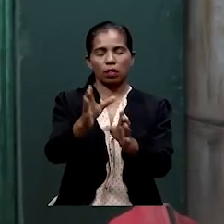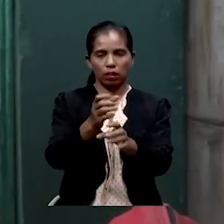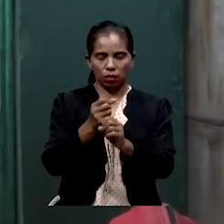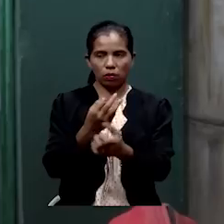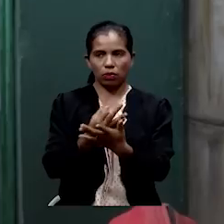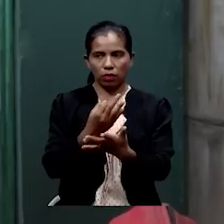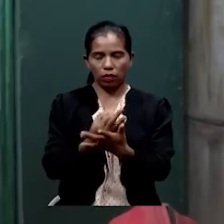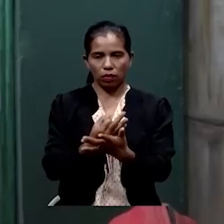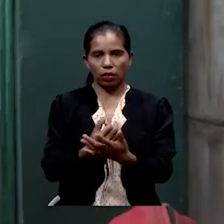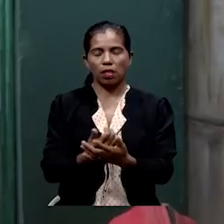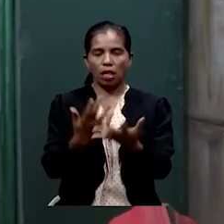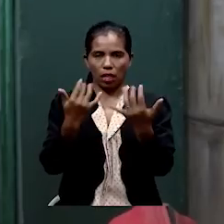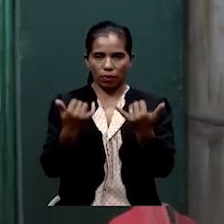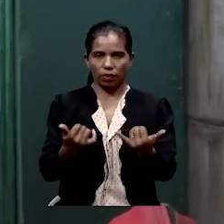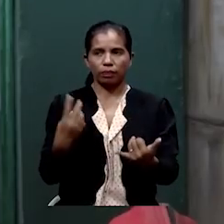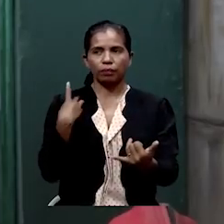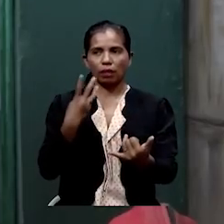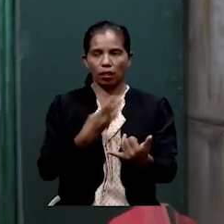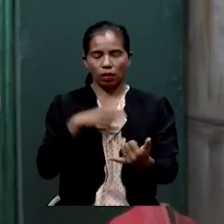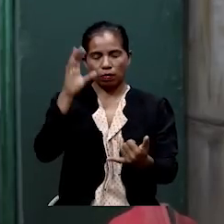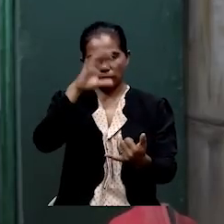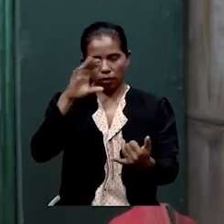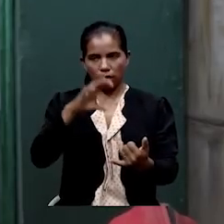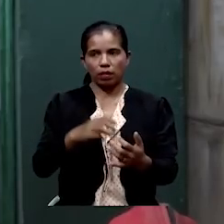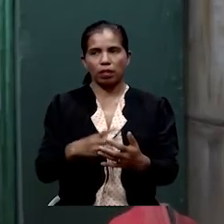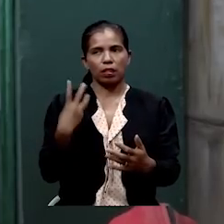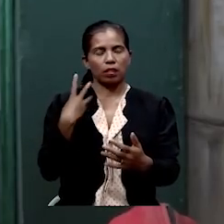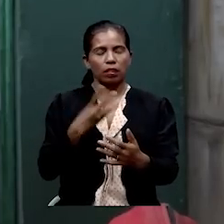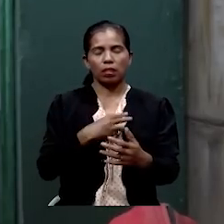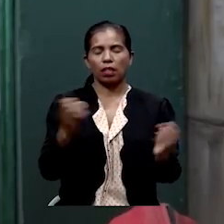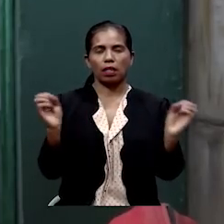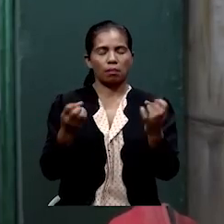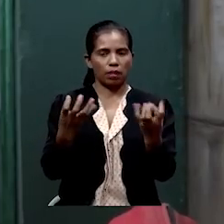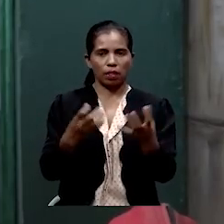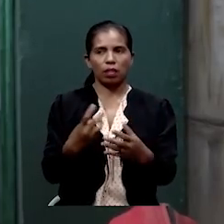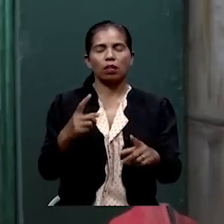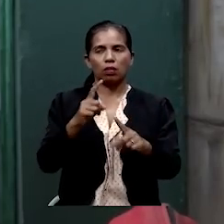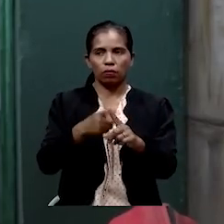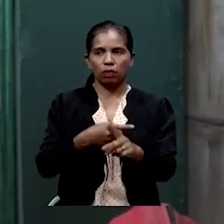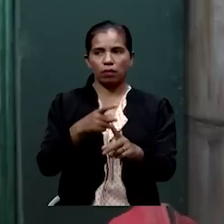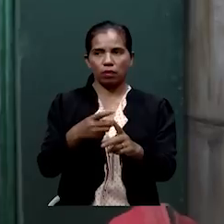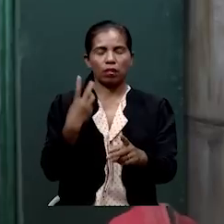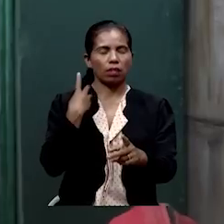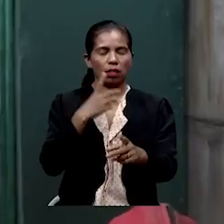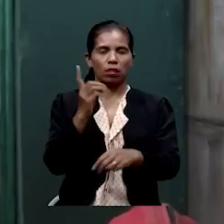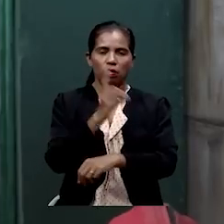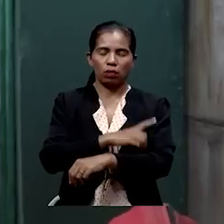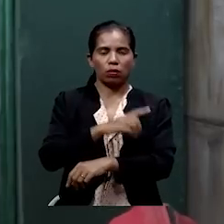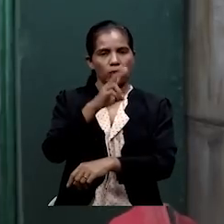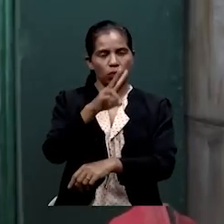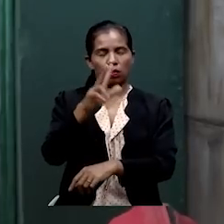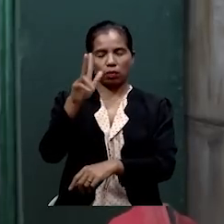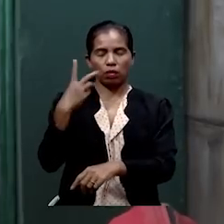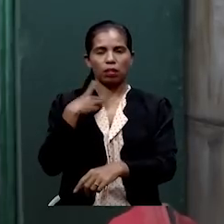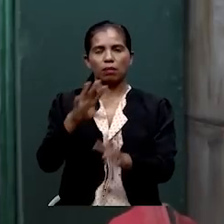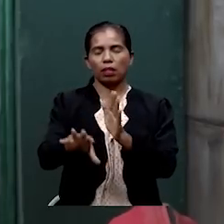ita kanu ita rasik makhukane ita la barak mesfulane ita la tofulan loron dua tulu ita beleheta